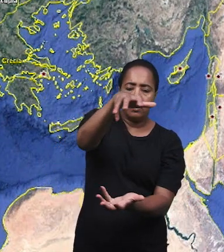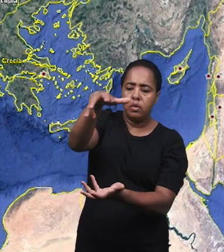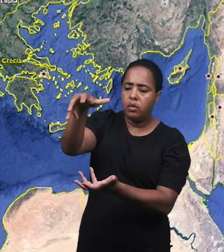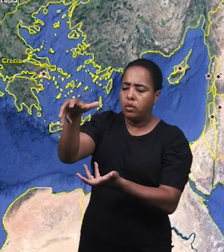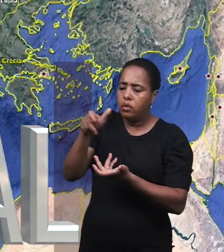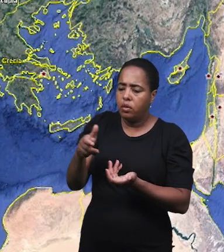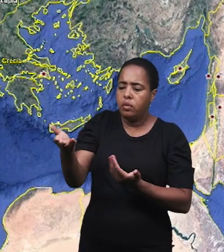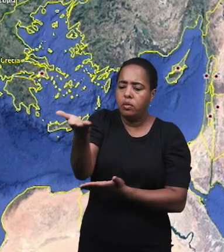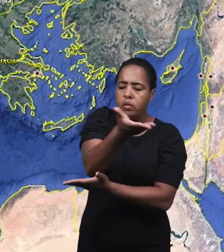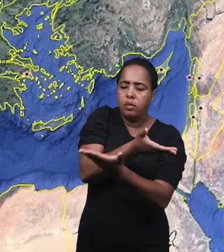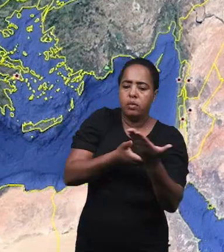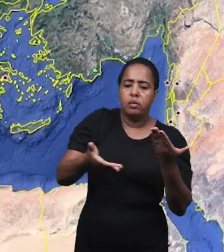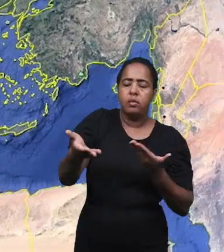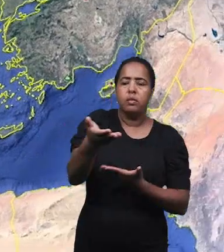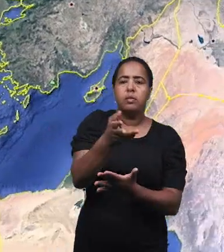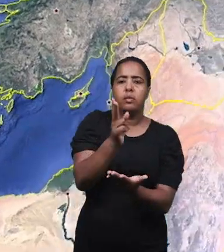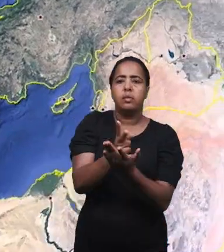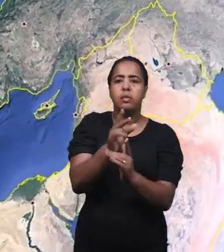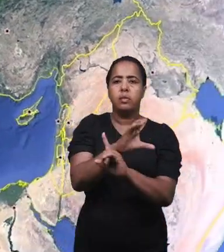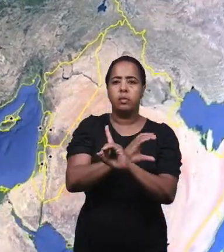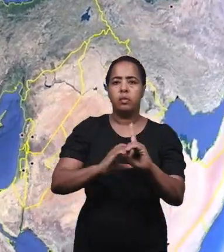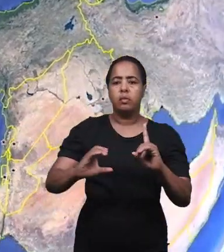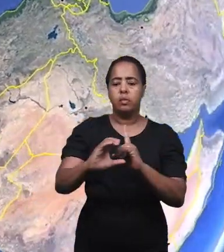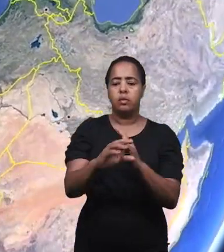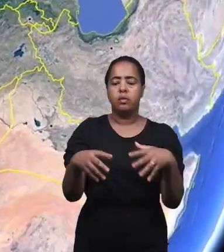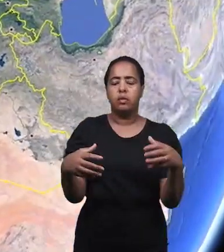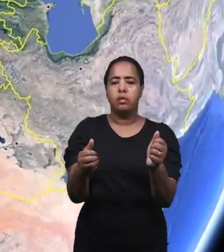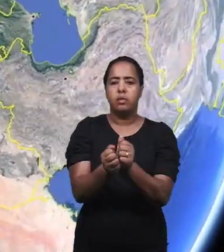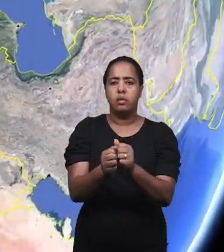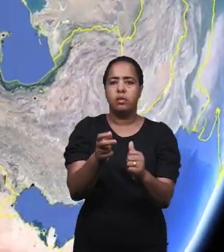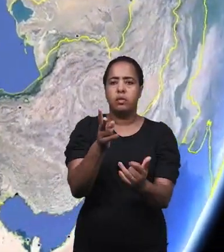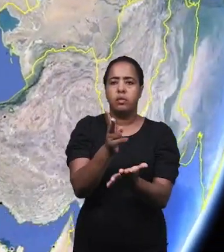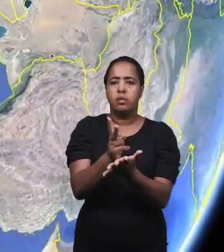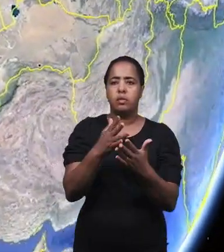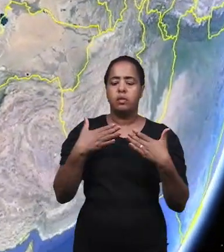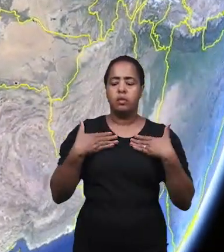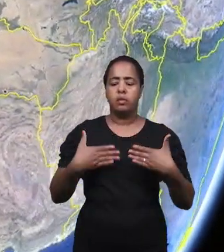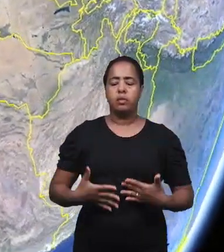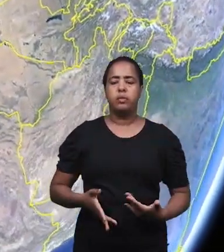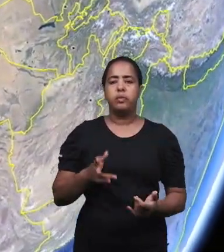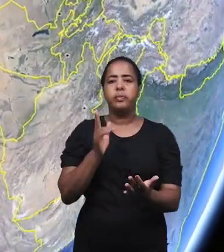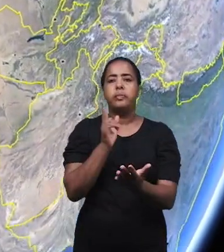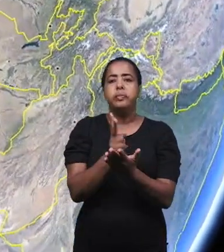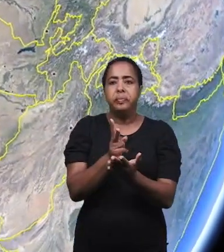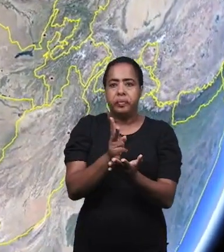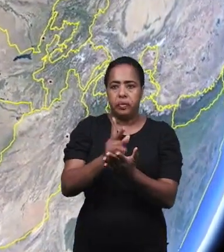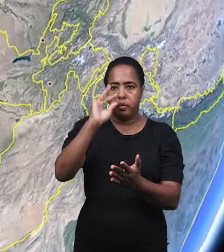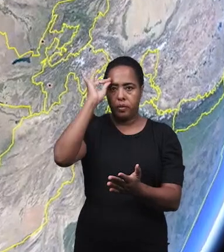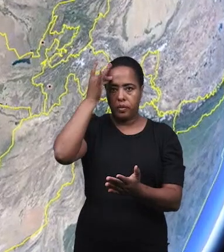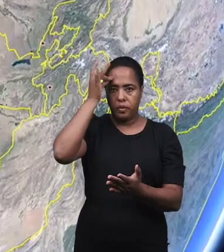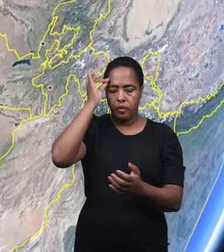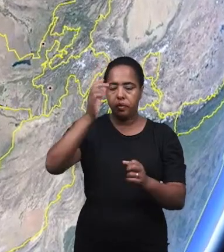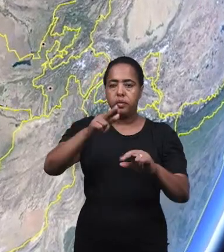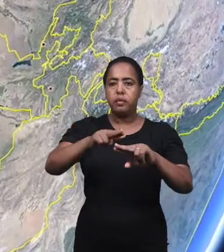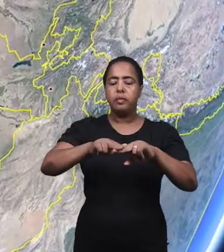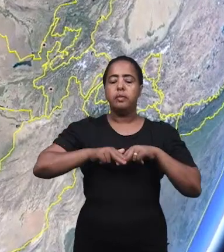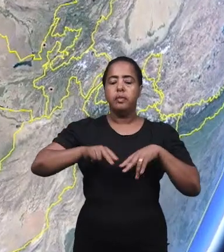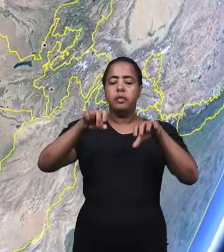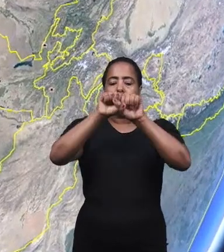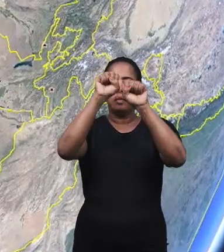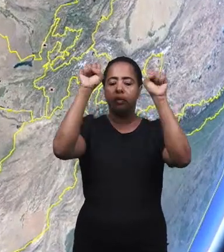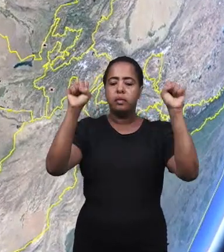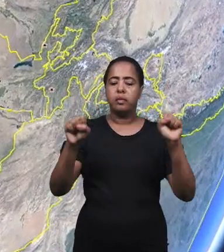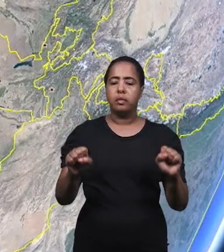Des frères et sœurs de toutes les parties du monde participent d'un même culte, ensemble, dans un même corps, dans un